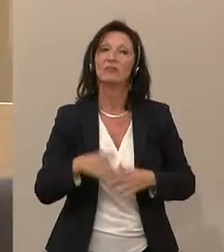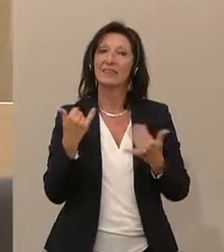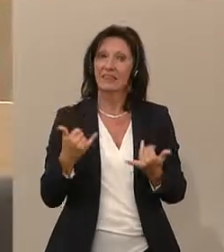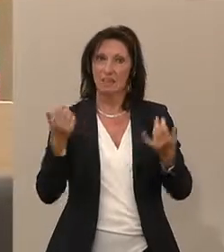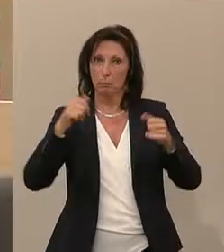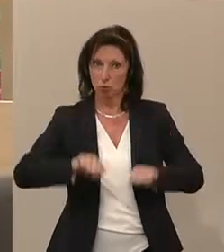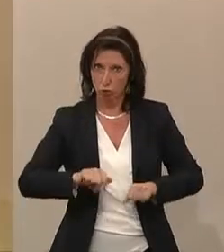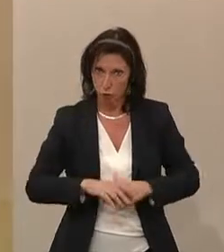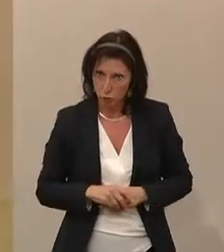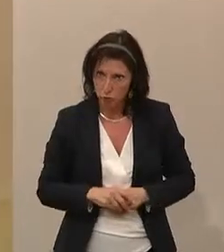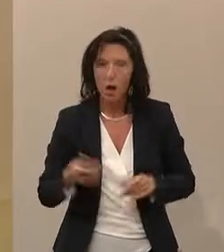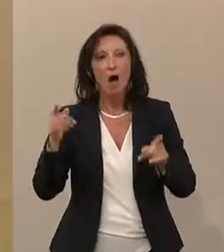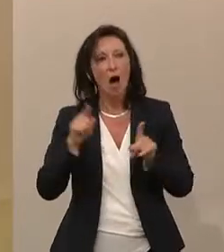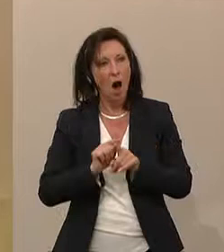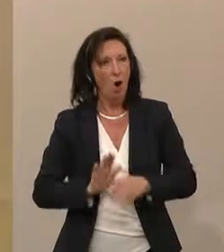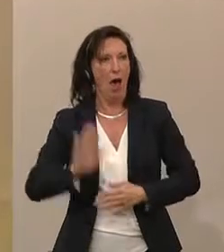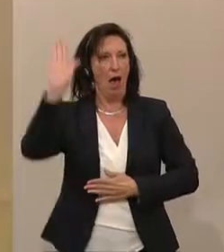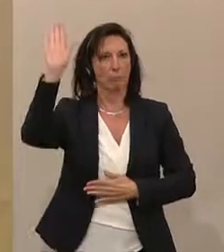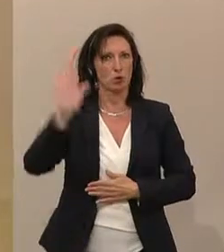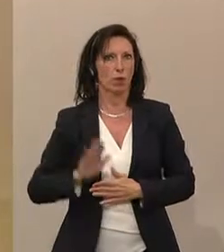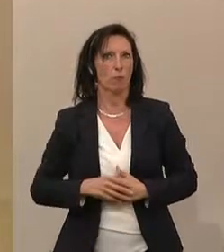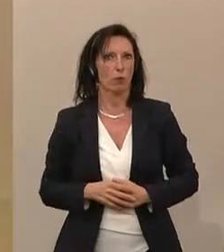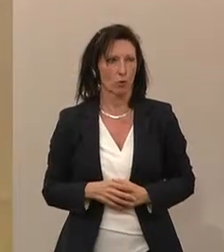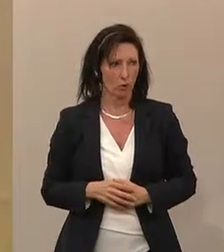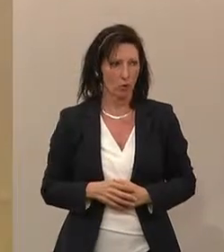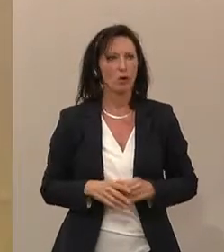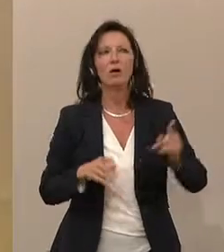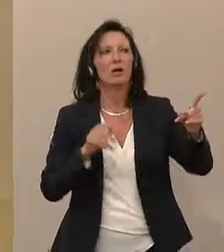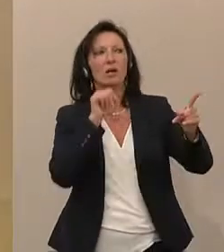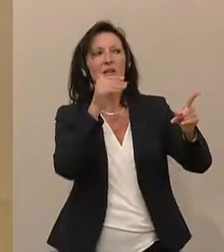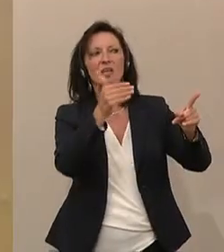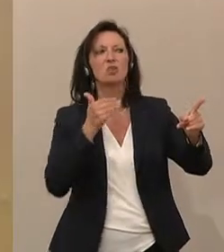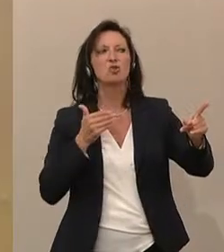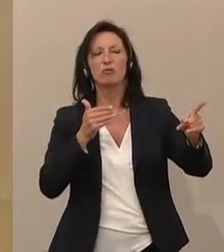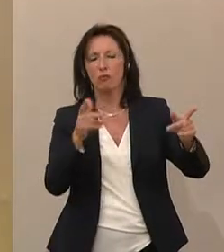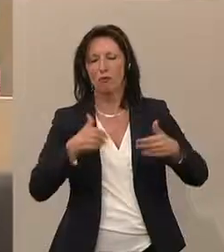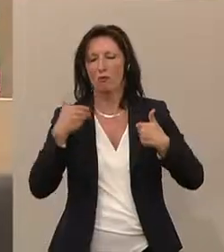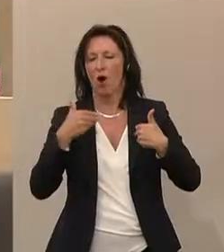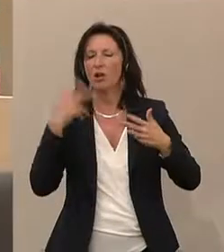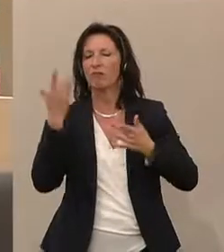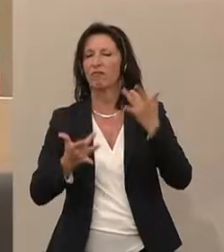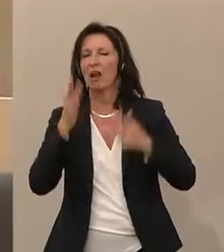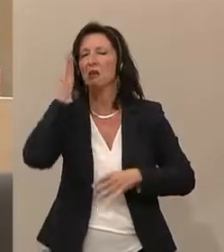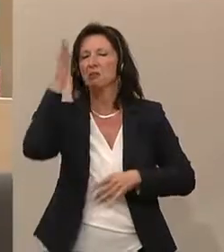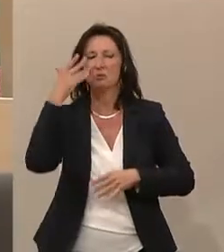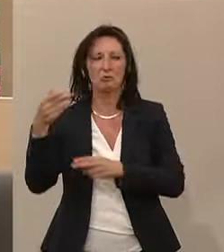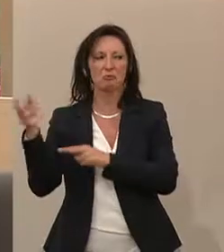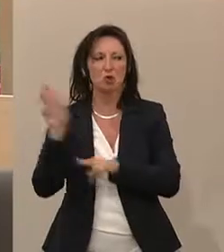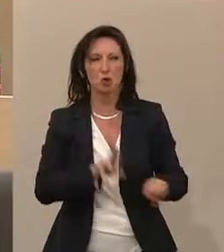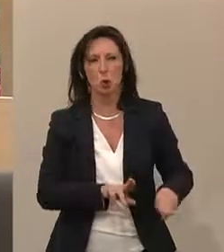diesen Beschluss mittragen zu dürfen. Freuen Sie sich nicht zu früh, vielleicht komme ich irgendwann wieder zurück.